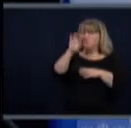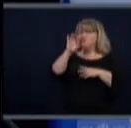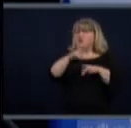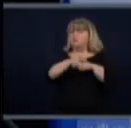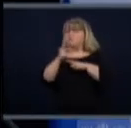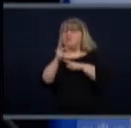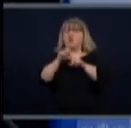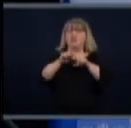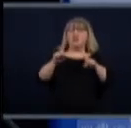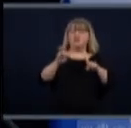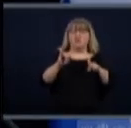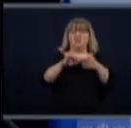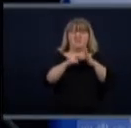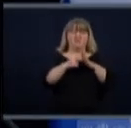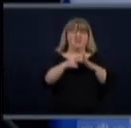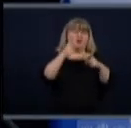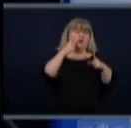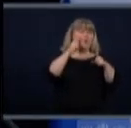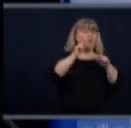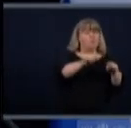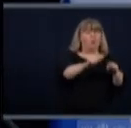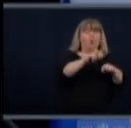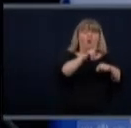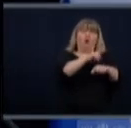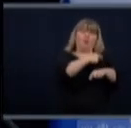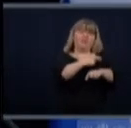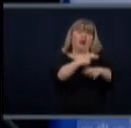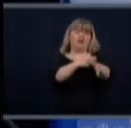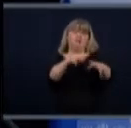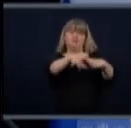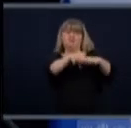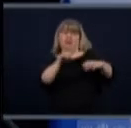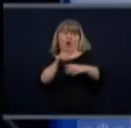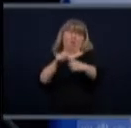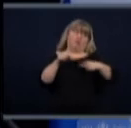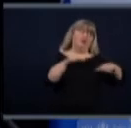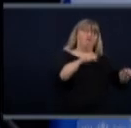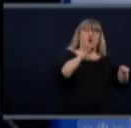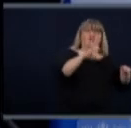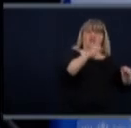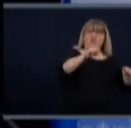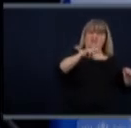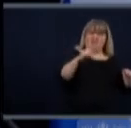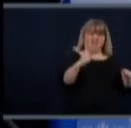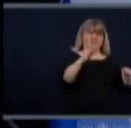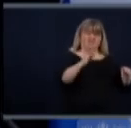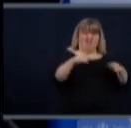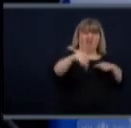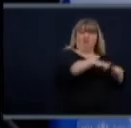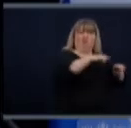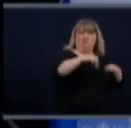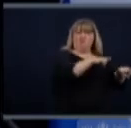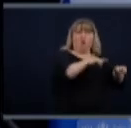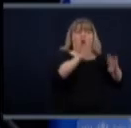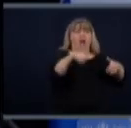déshabille pas Jacques pour habiller Jean. Si on déshabille Jacques, Jacques va être vraiment tout nu sous peu quand ça va se remettre à